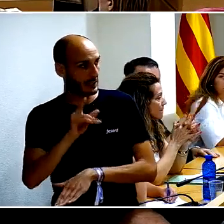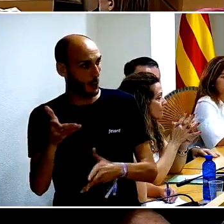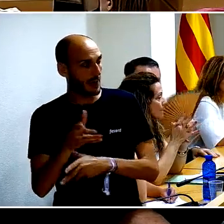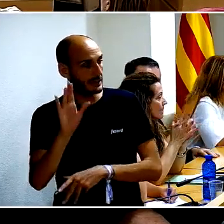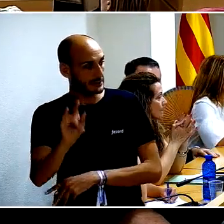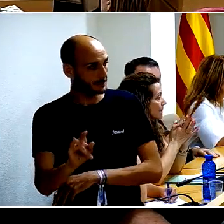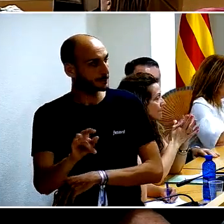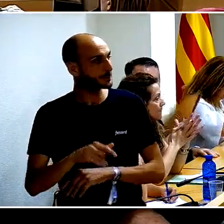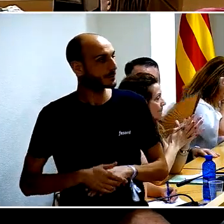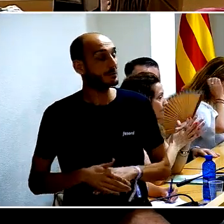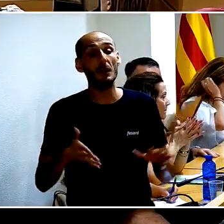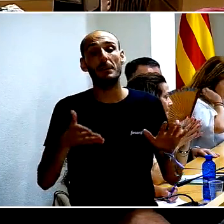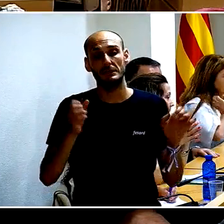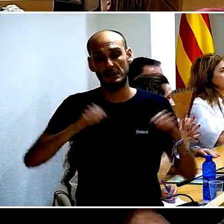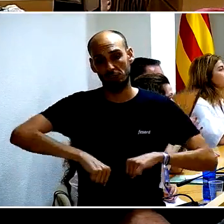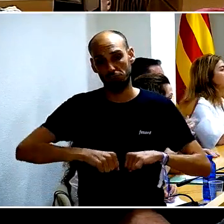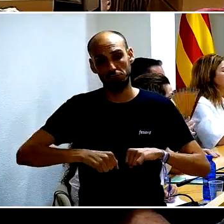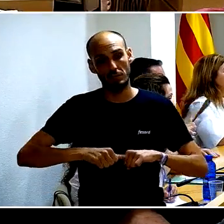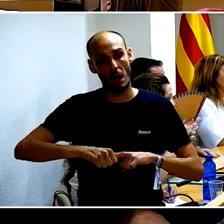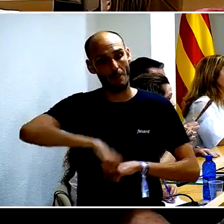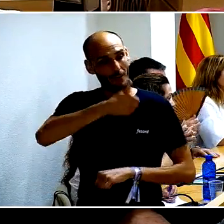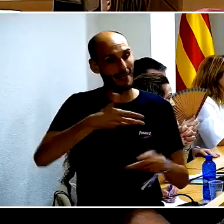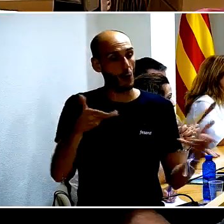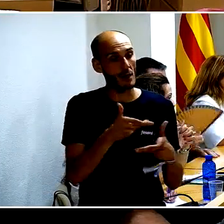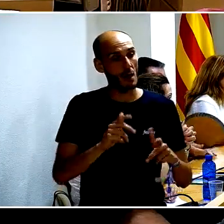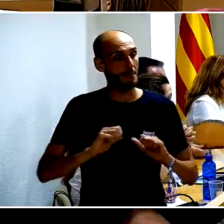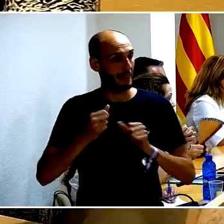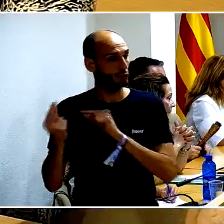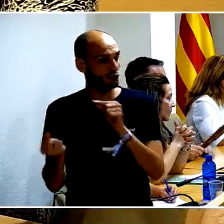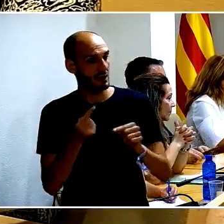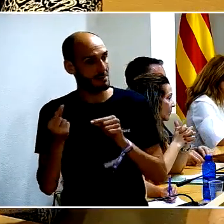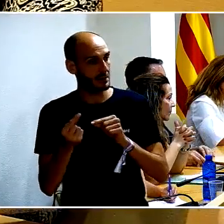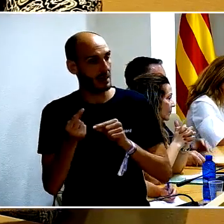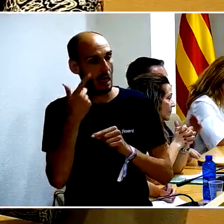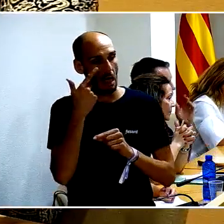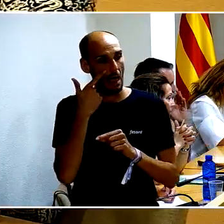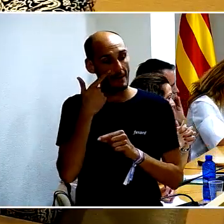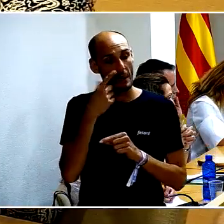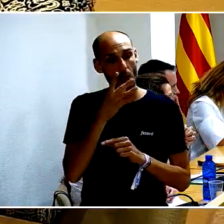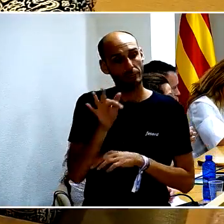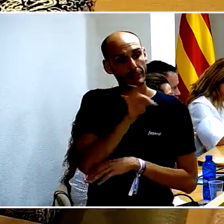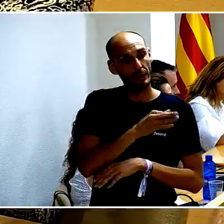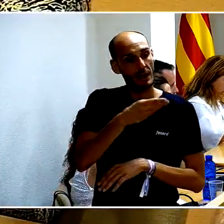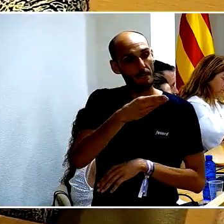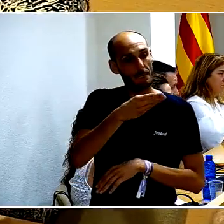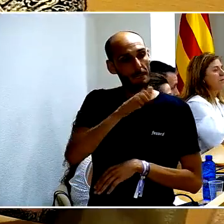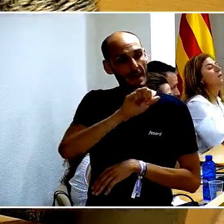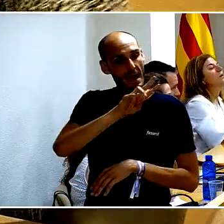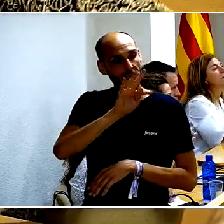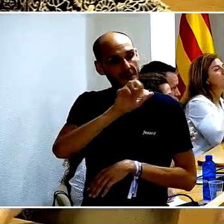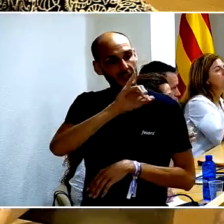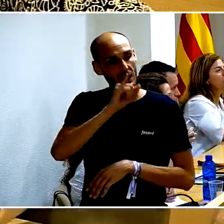això es donem per aprovada la urgència i passem directament al debat. Explica Beatriz Jiménez la proposta i...